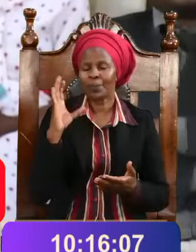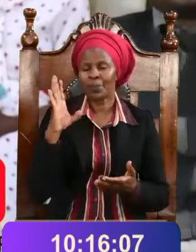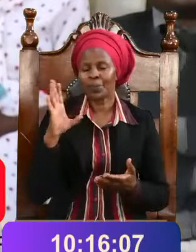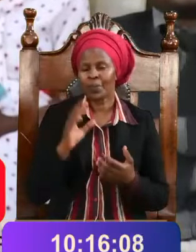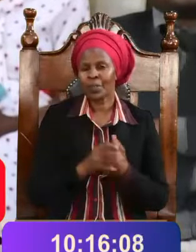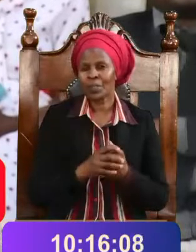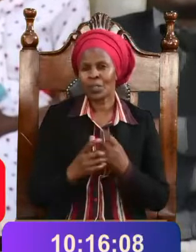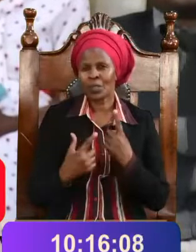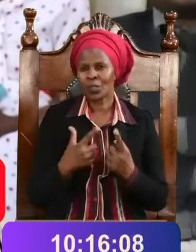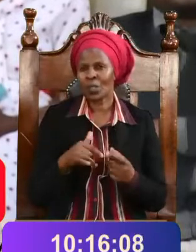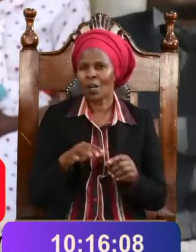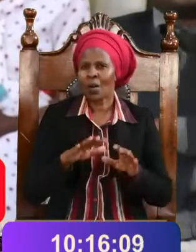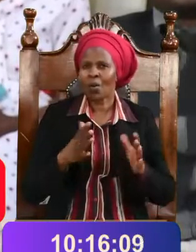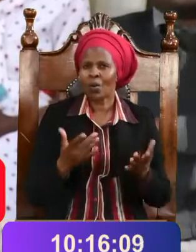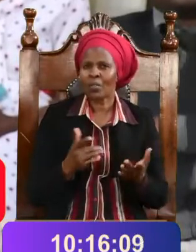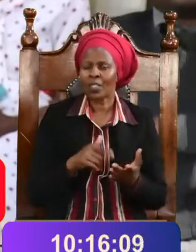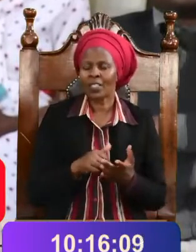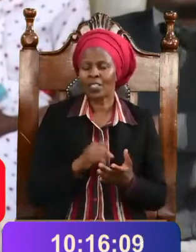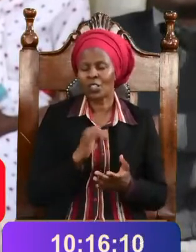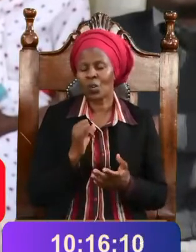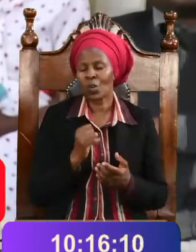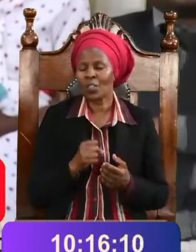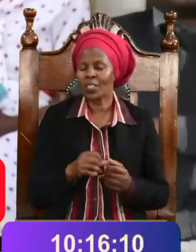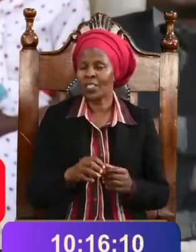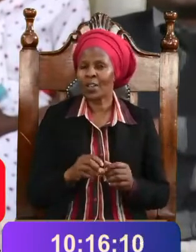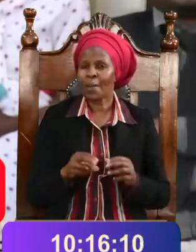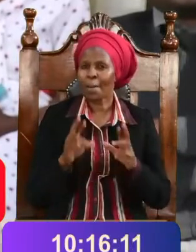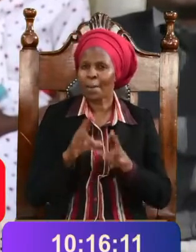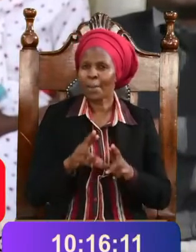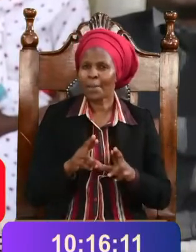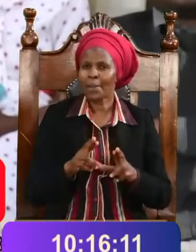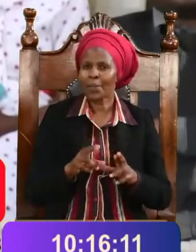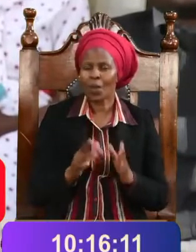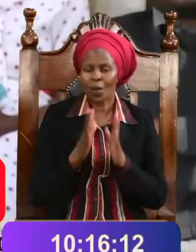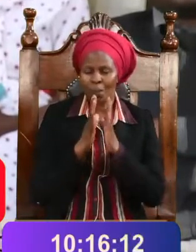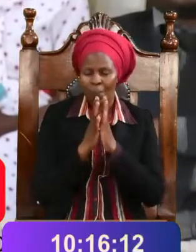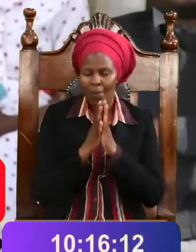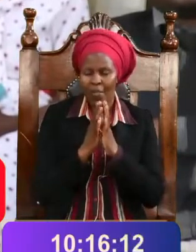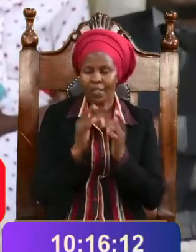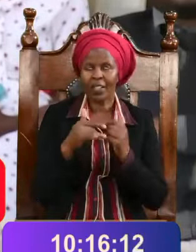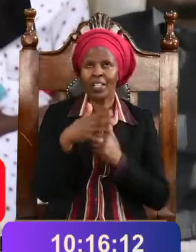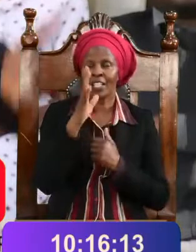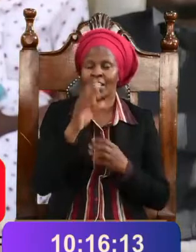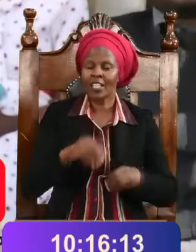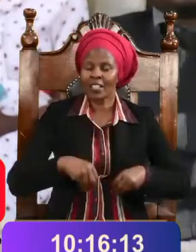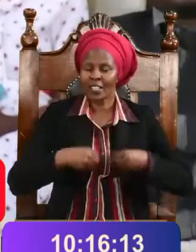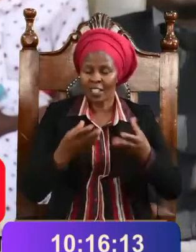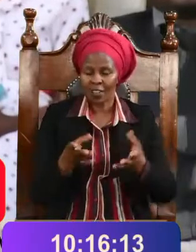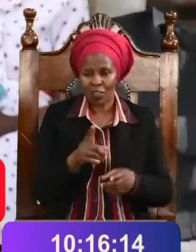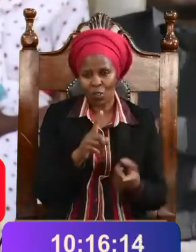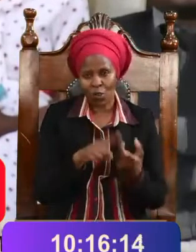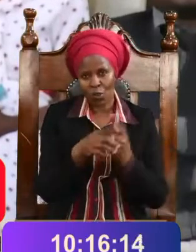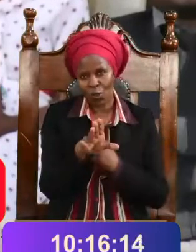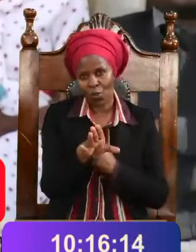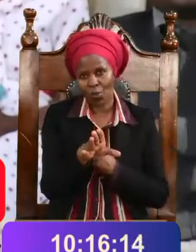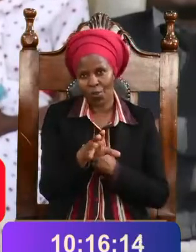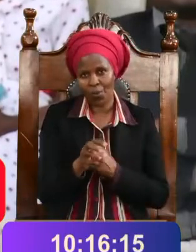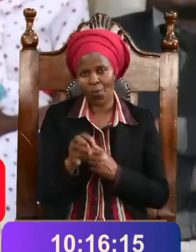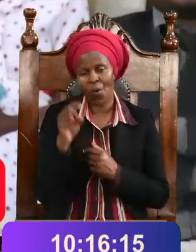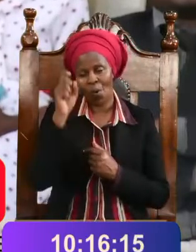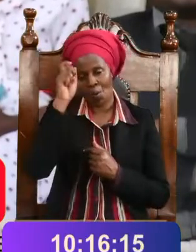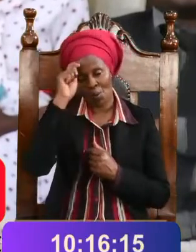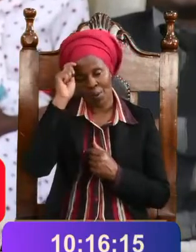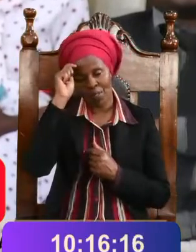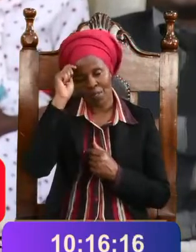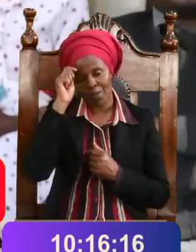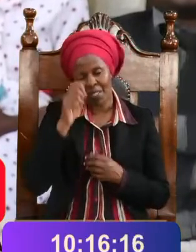inatukumbusha yoyote ambaye hana hekima basi ya muombe Mungu, naye ni mwaminifu, atampa hekima. Hekima ndio inatusaidia